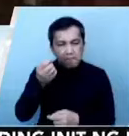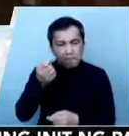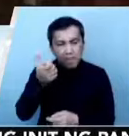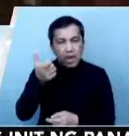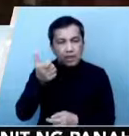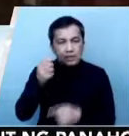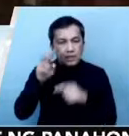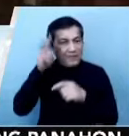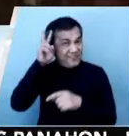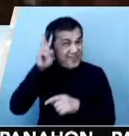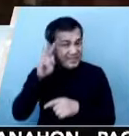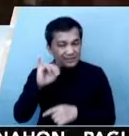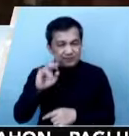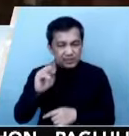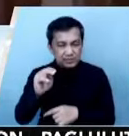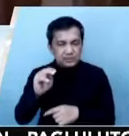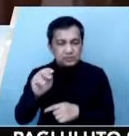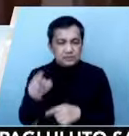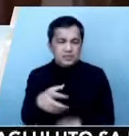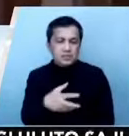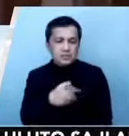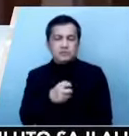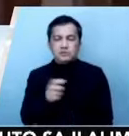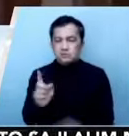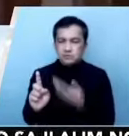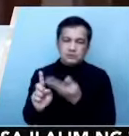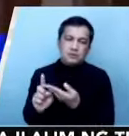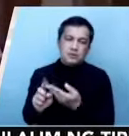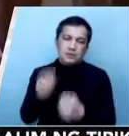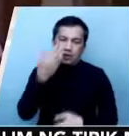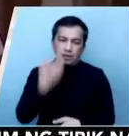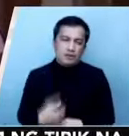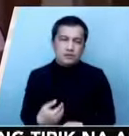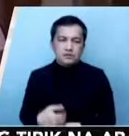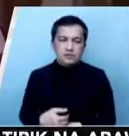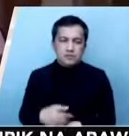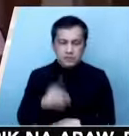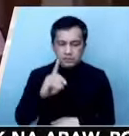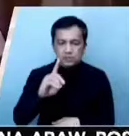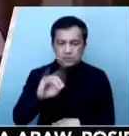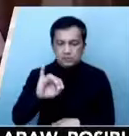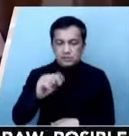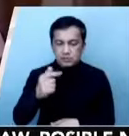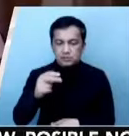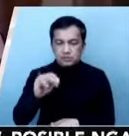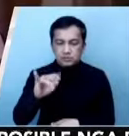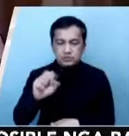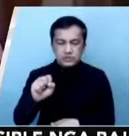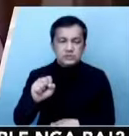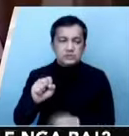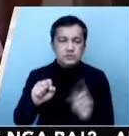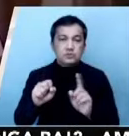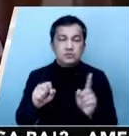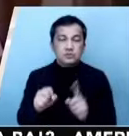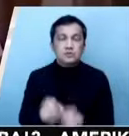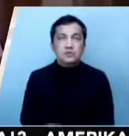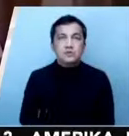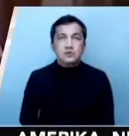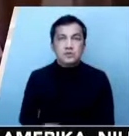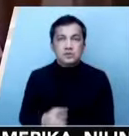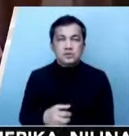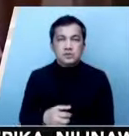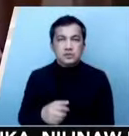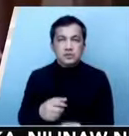sanin ng pagkaka-stroke niya. Yung diagnosis po is stroke in the young